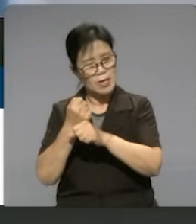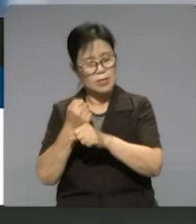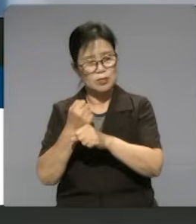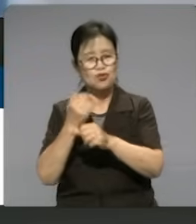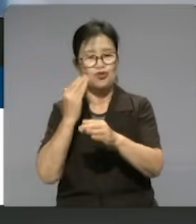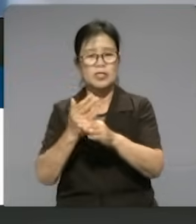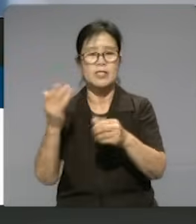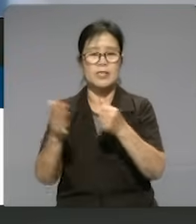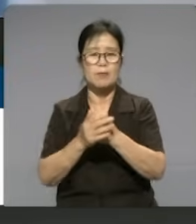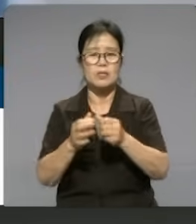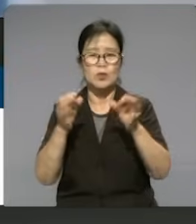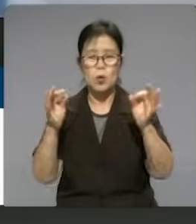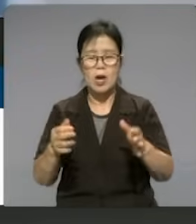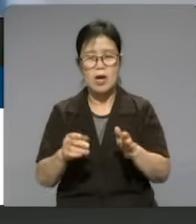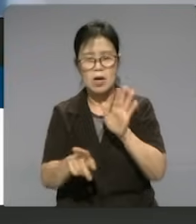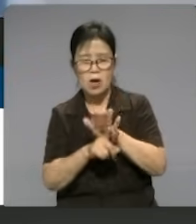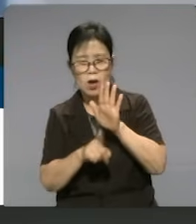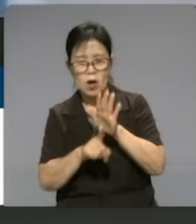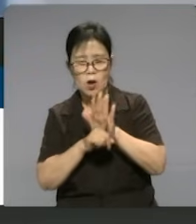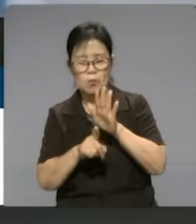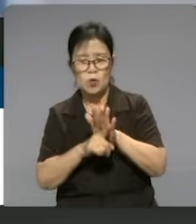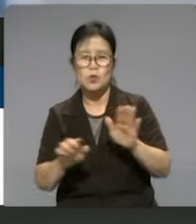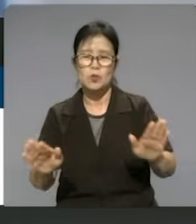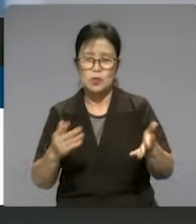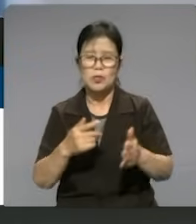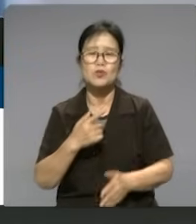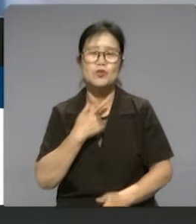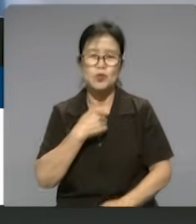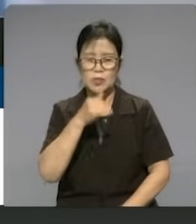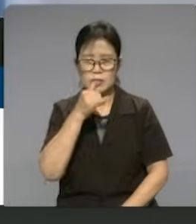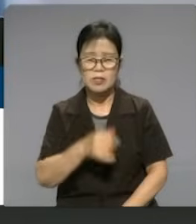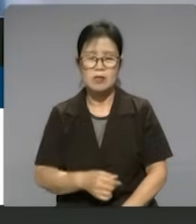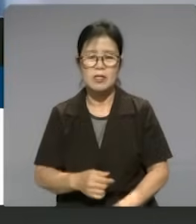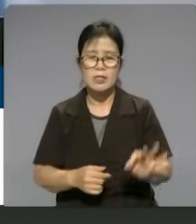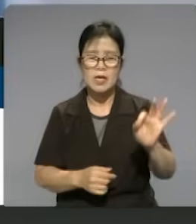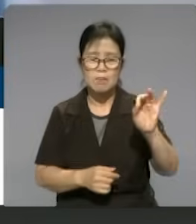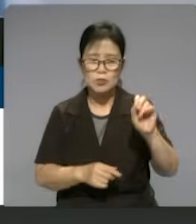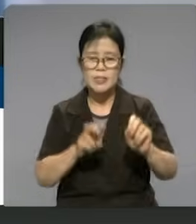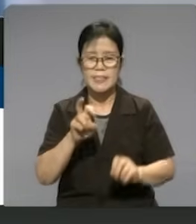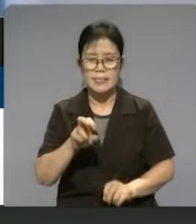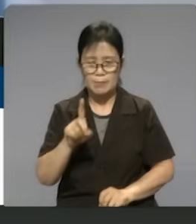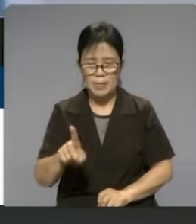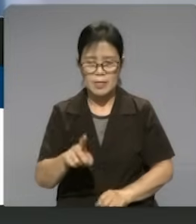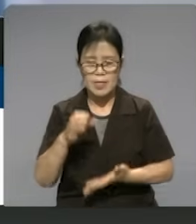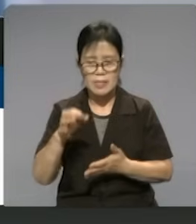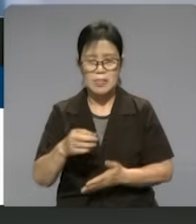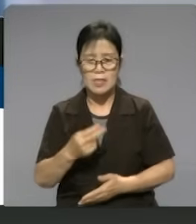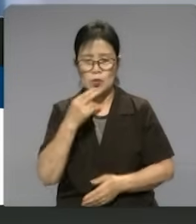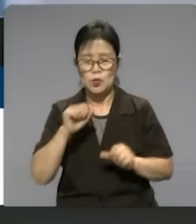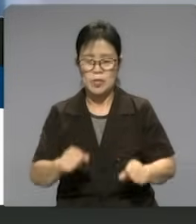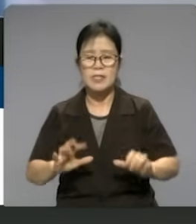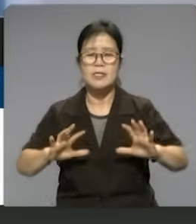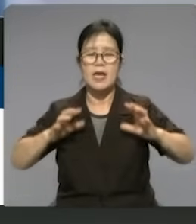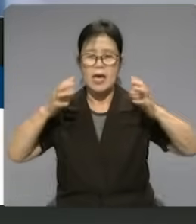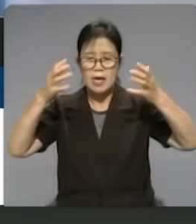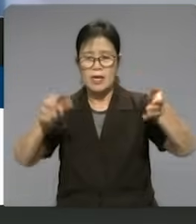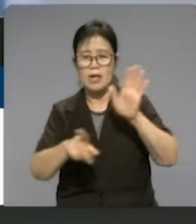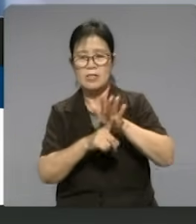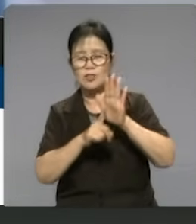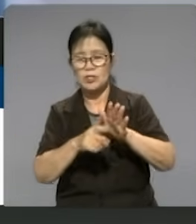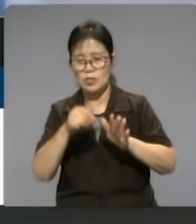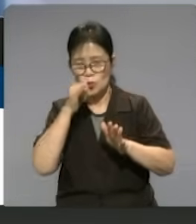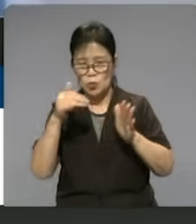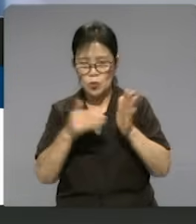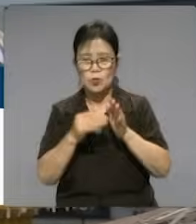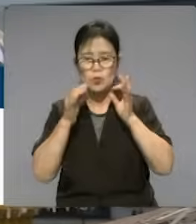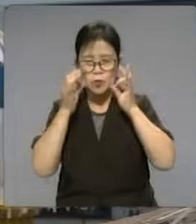그동안에 전략 홍보를 사실 소홀히 좀 한 부분이 있습니다. 그래서 KF-21의 가치나 또 존재를 전 세계에 알릴 수 있도록